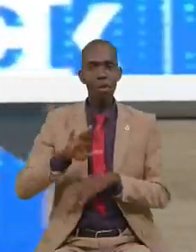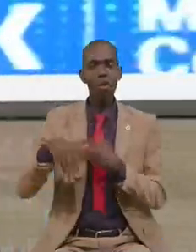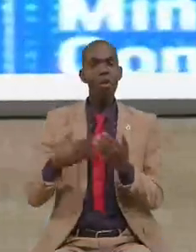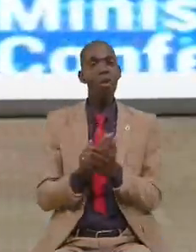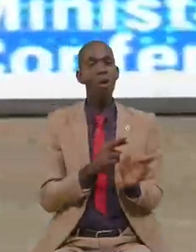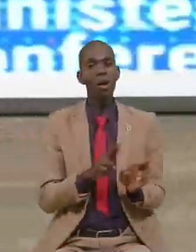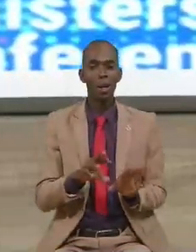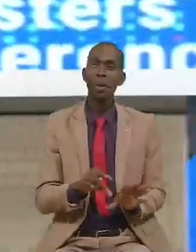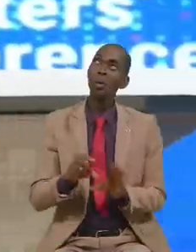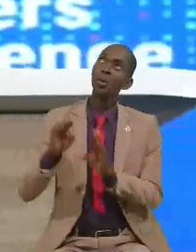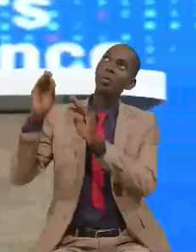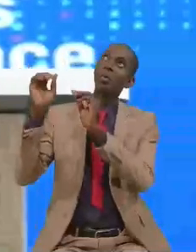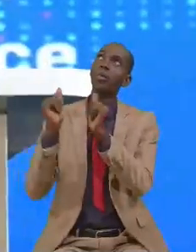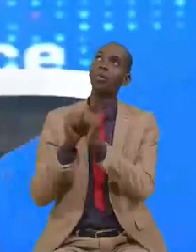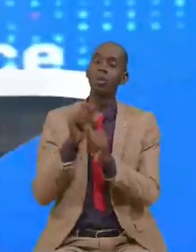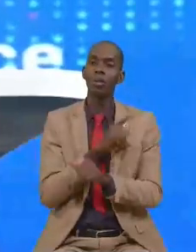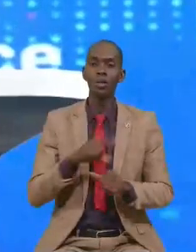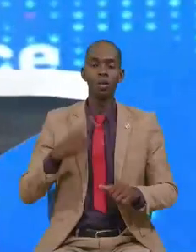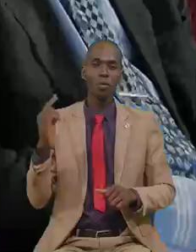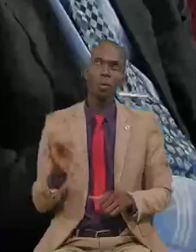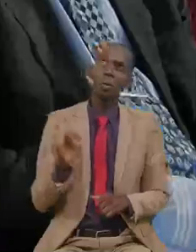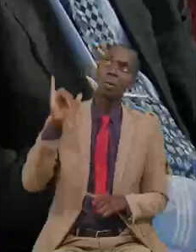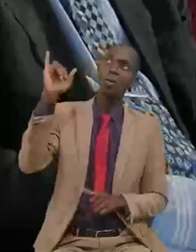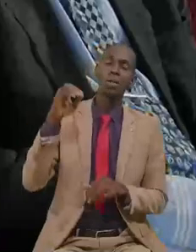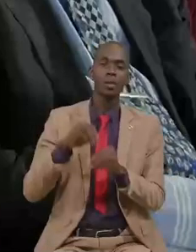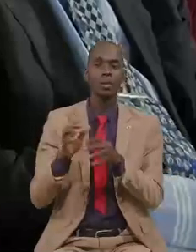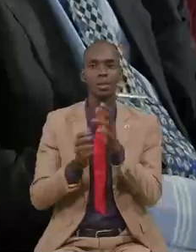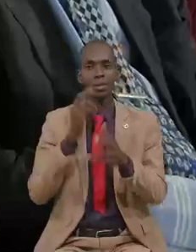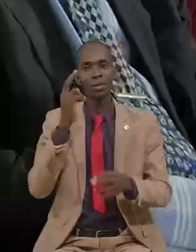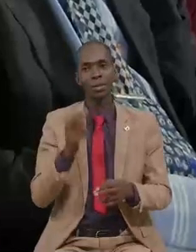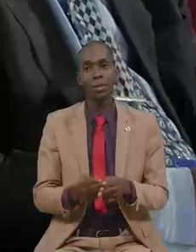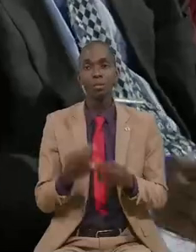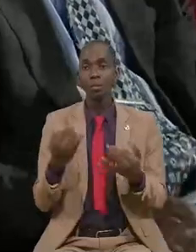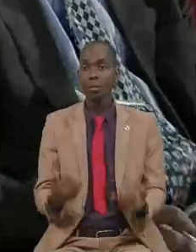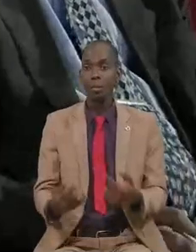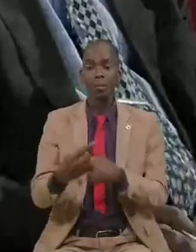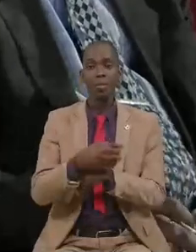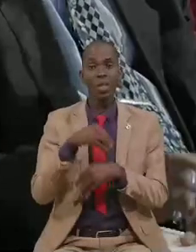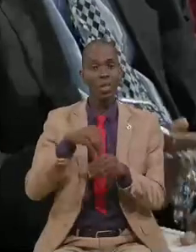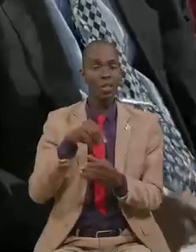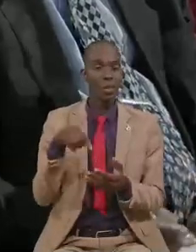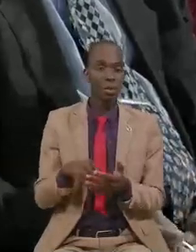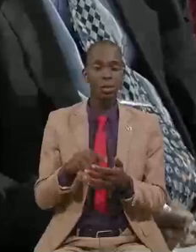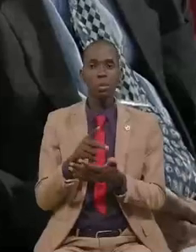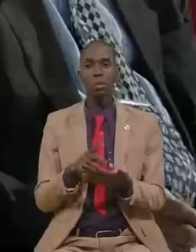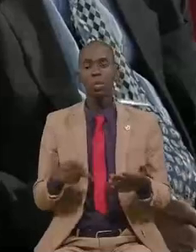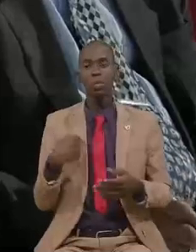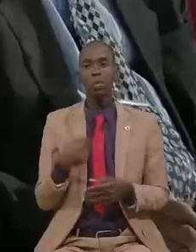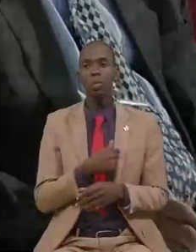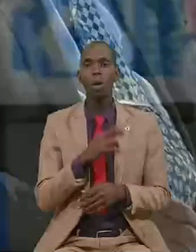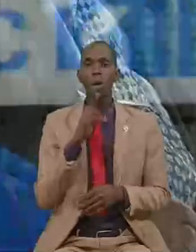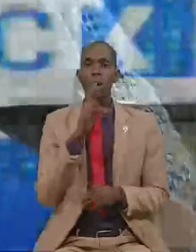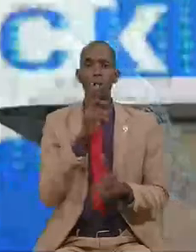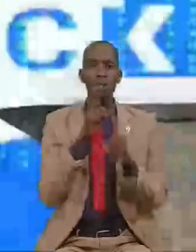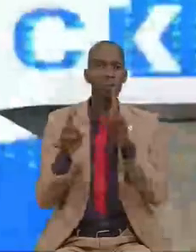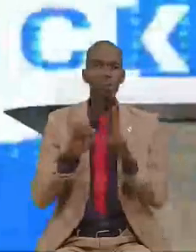lui. Je vais demeurer avec lui pour toujours au nom de Jésus. Aujourd'hui, dans cette session, nous parlons